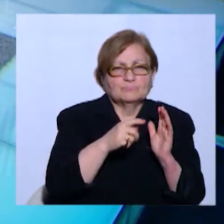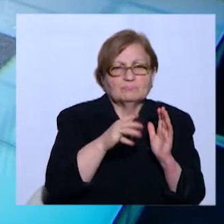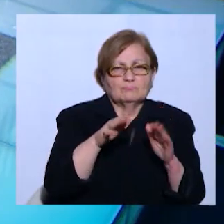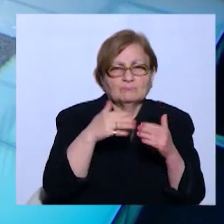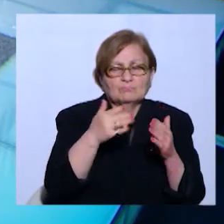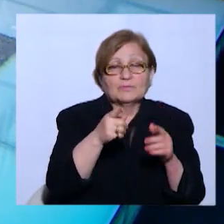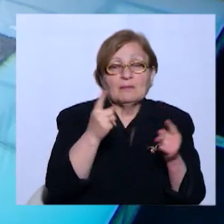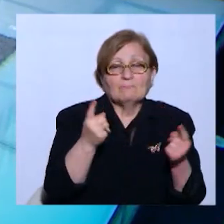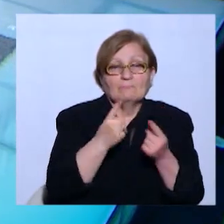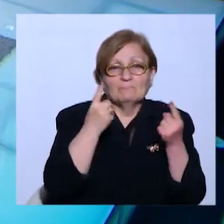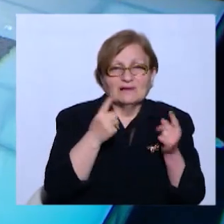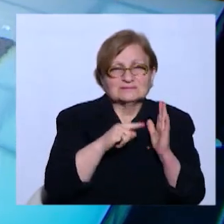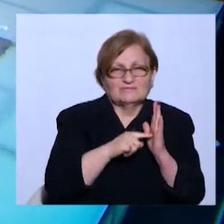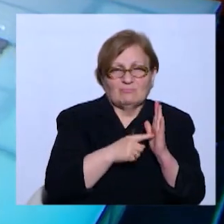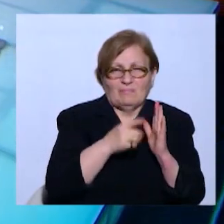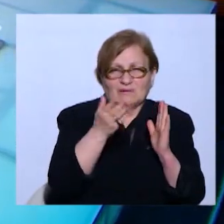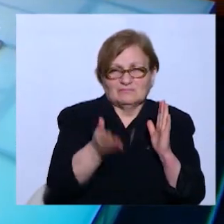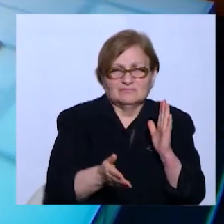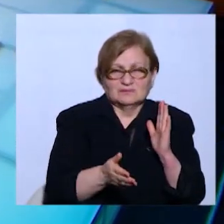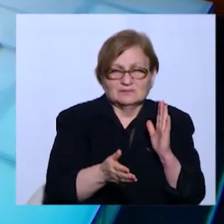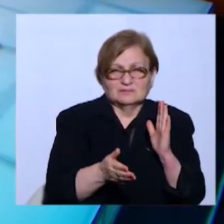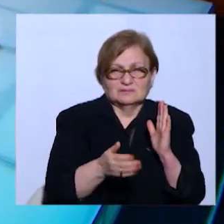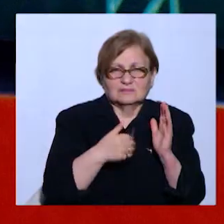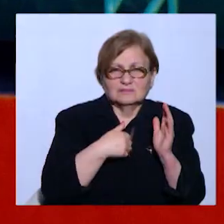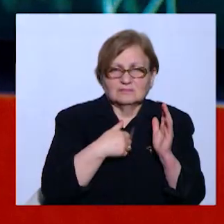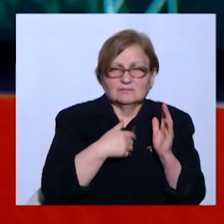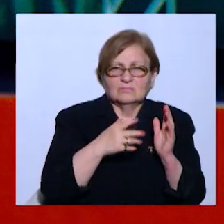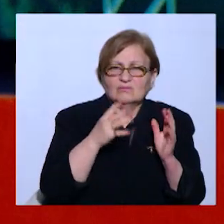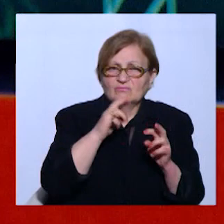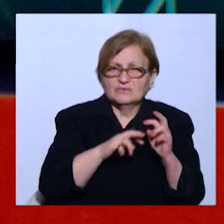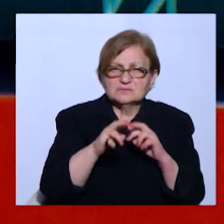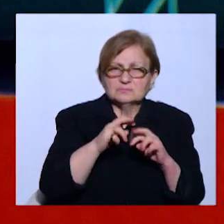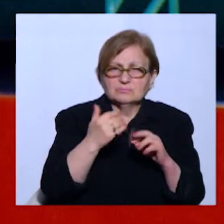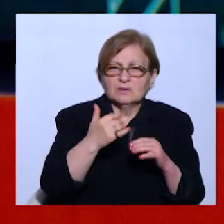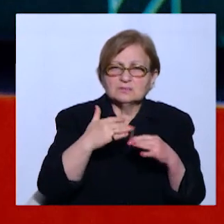წარმოვადგინე მარტივ მომრავლებად. ახლა ვეძებ მე საერთო